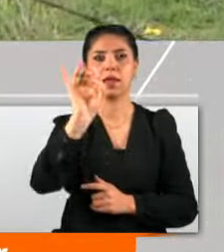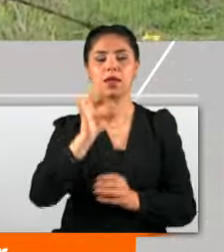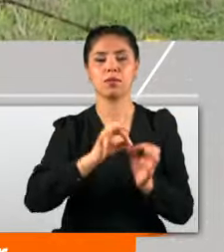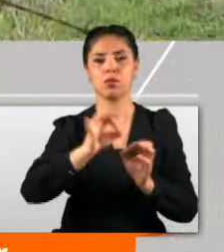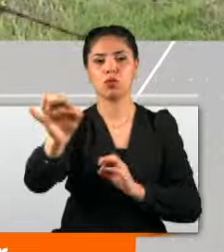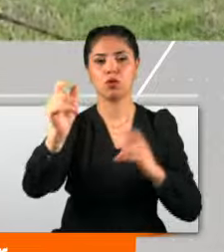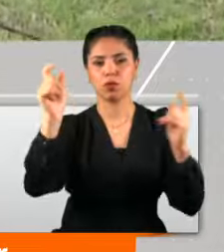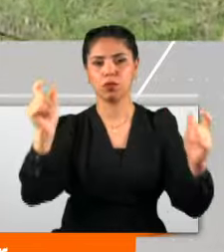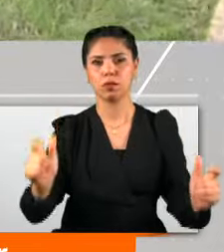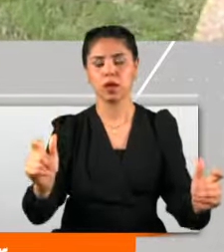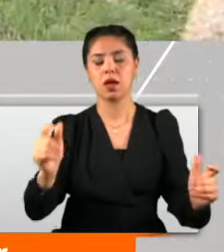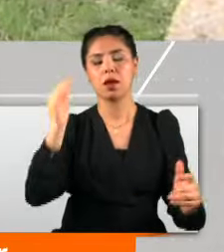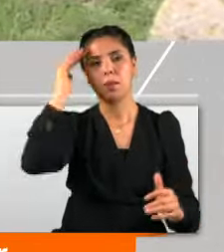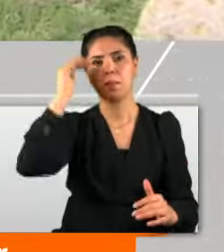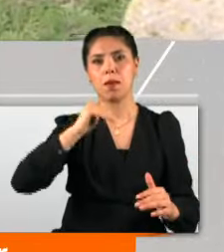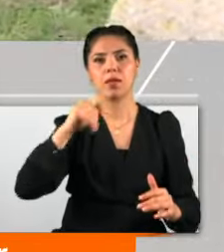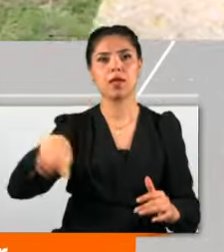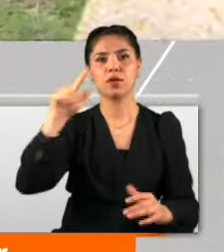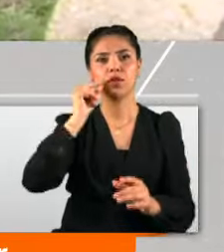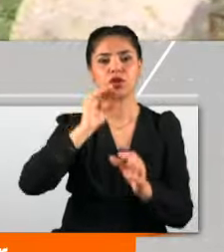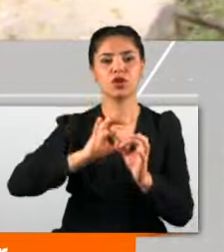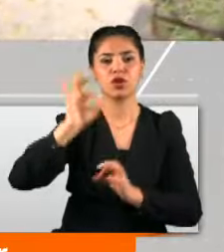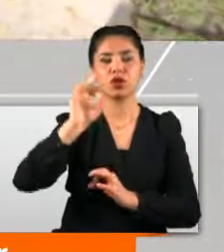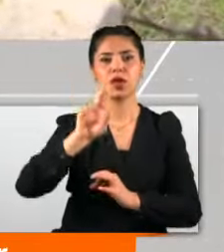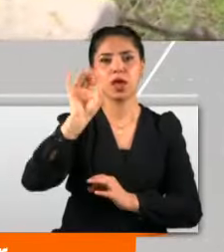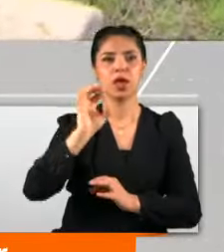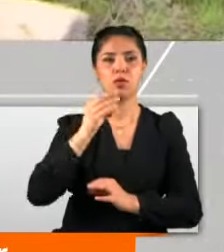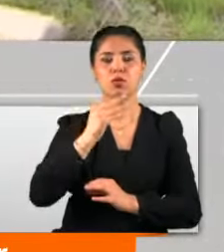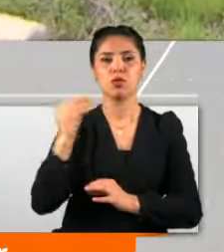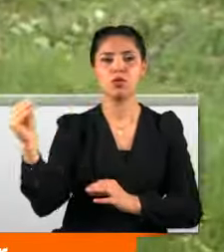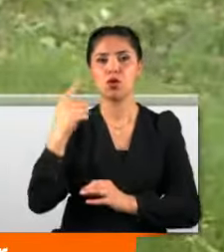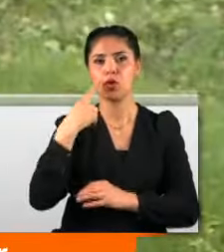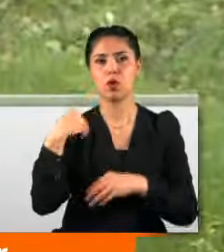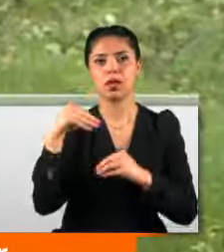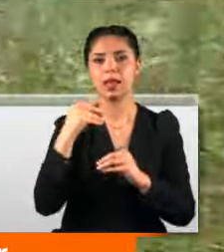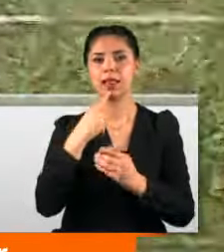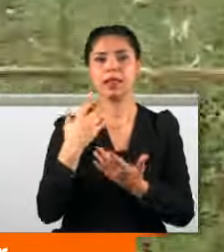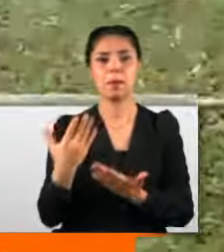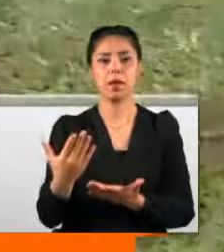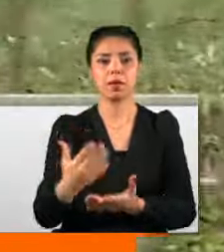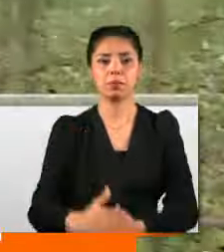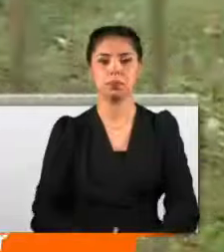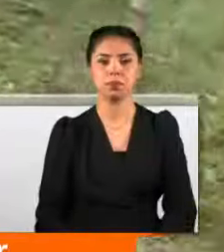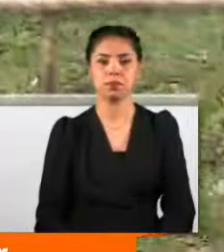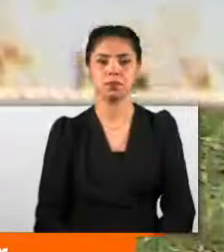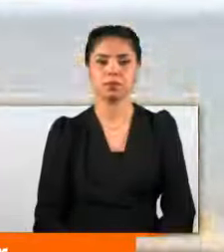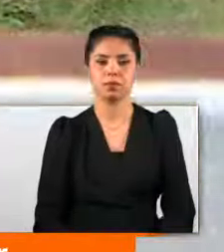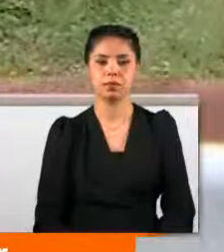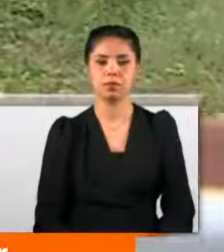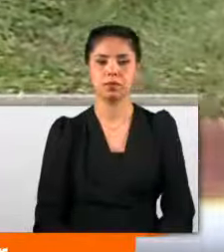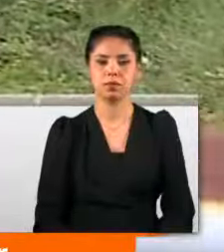arazi mağdurlara toplam 70 milyon liraya satıldığı anlamına geliyor Bir sene önce biri almış